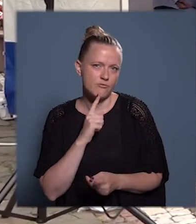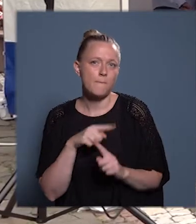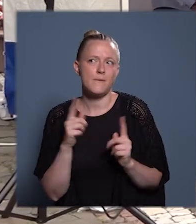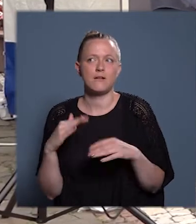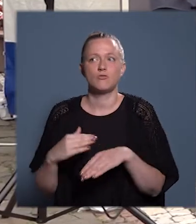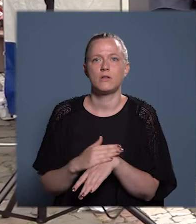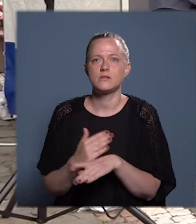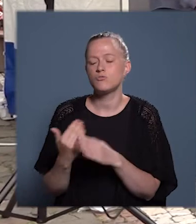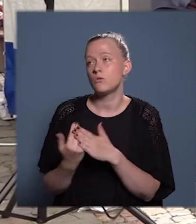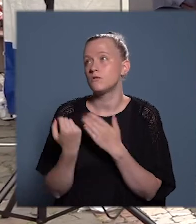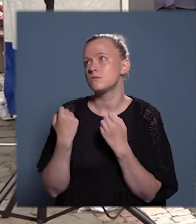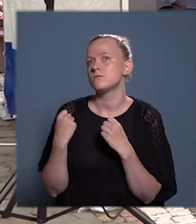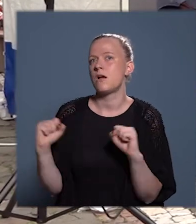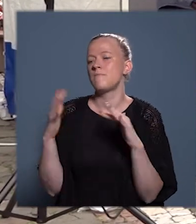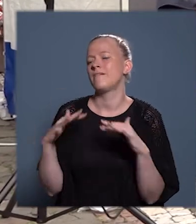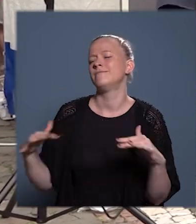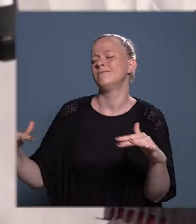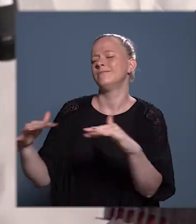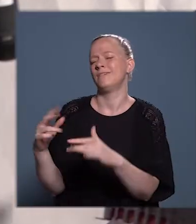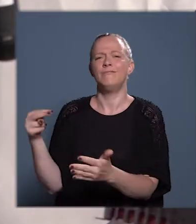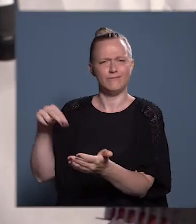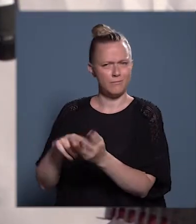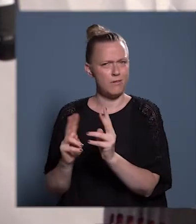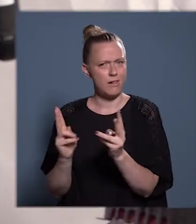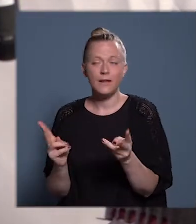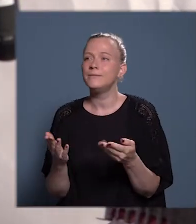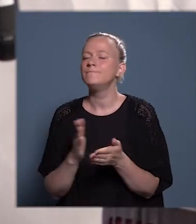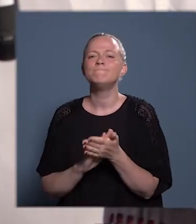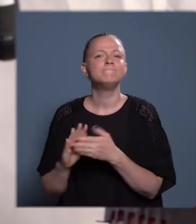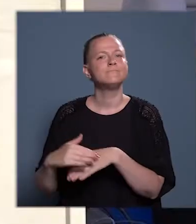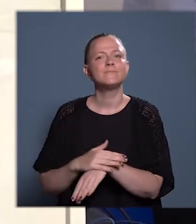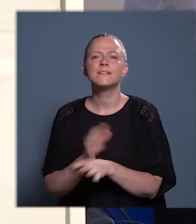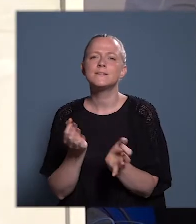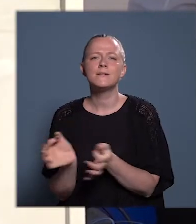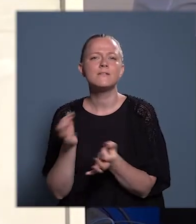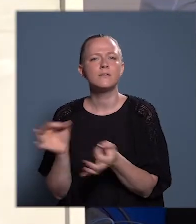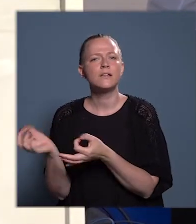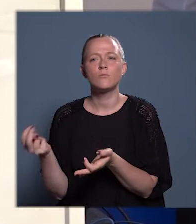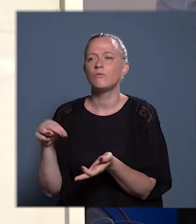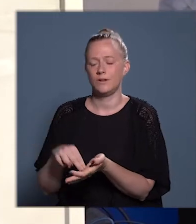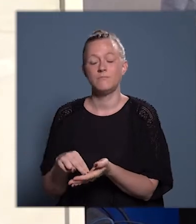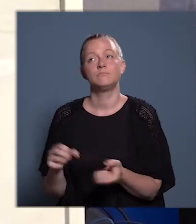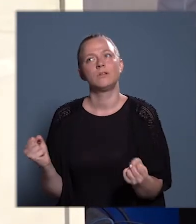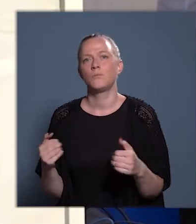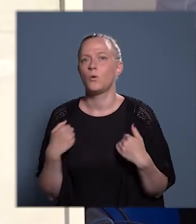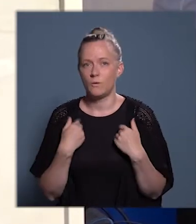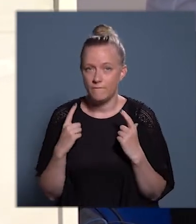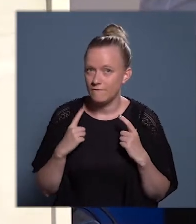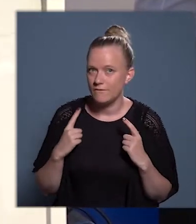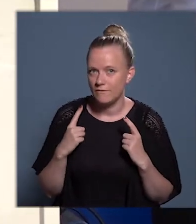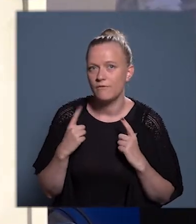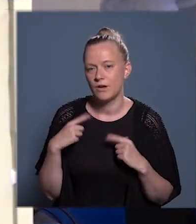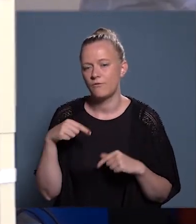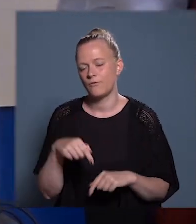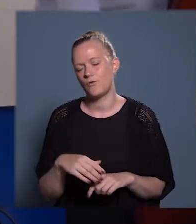megint szabad téren feltétni. Milyen érzésekkel készülnek most fellépni? Nagyon, nagyon örültünk és vártuk erre az